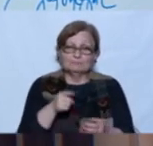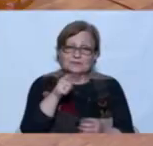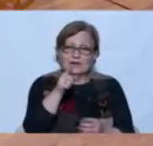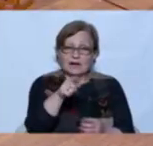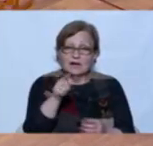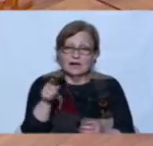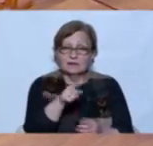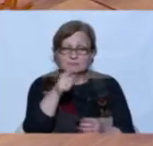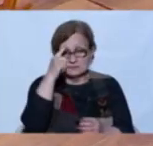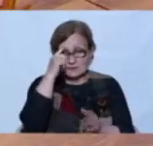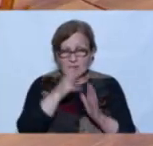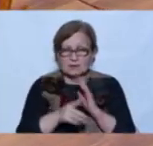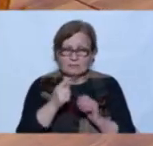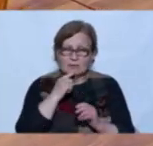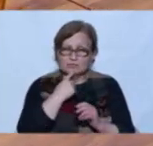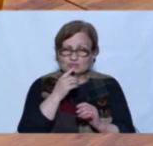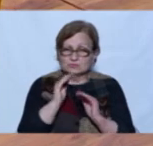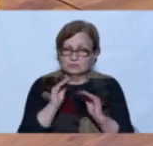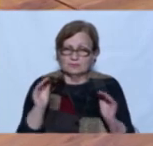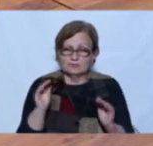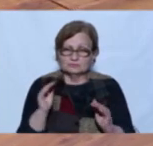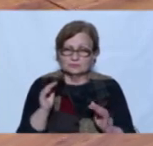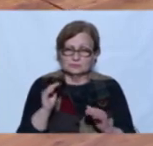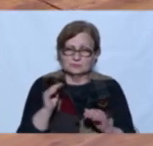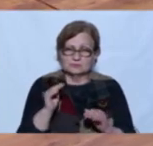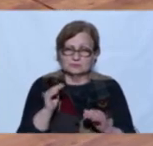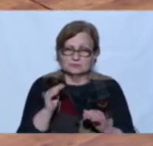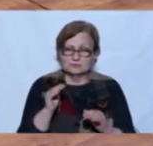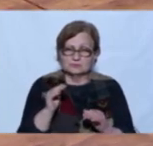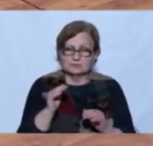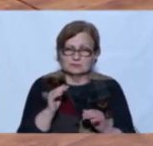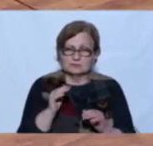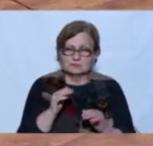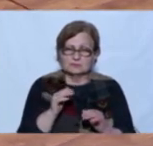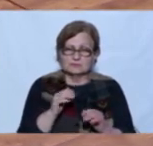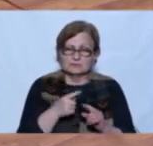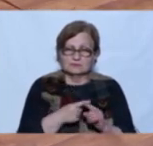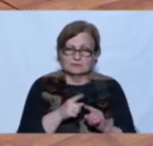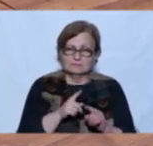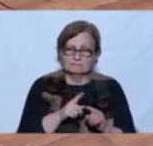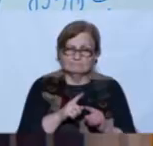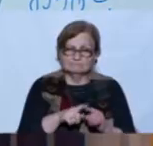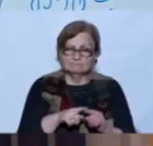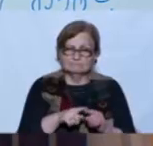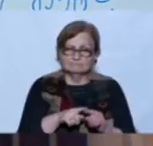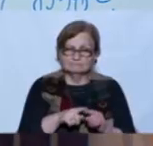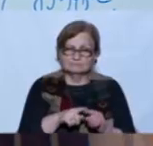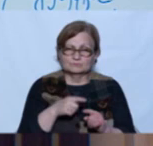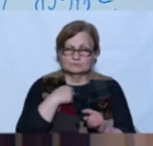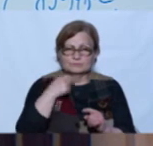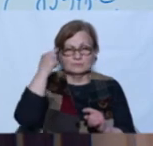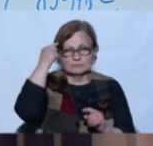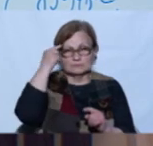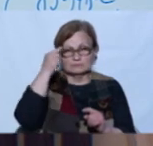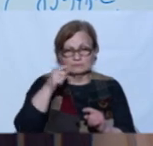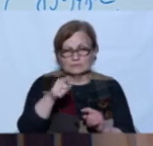გაგება უჭირთ ხოლმე და კარგად გააზრება და ამიტომ სწორედ ვიფიქრე რომ